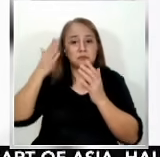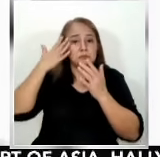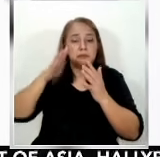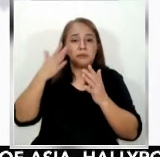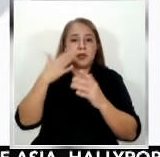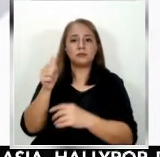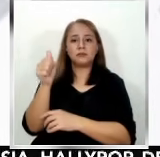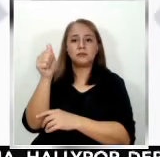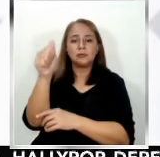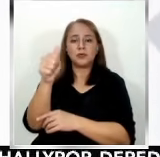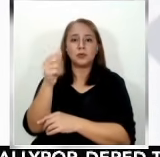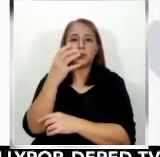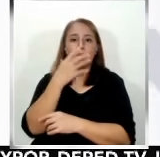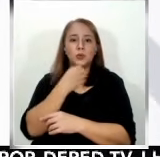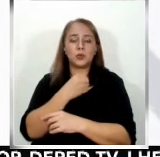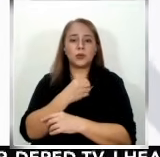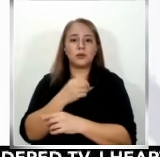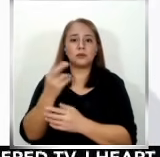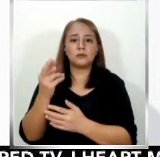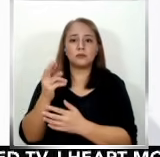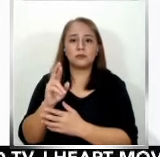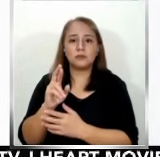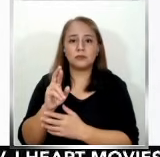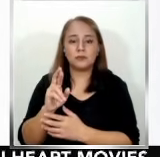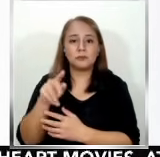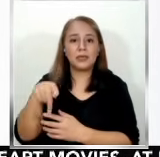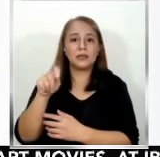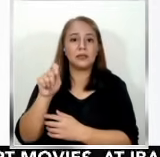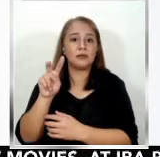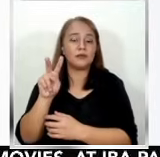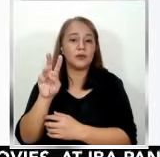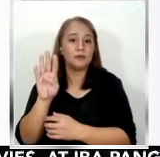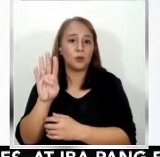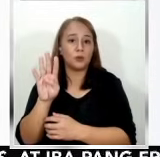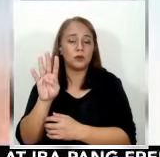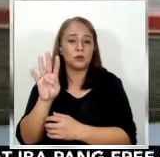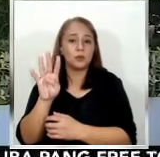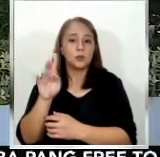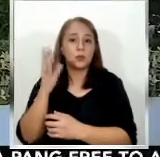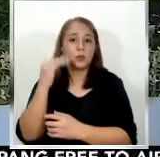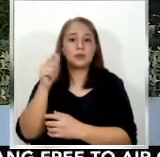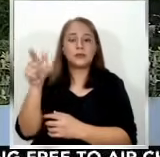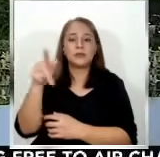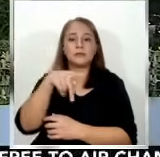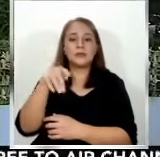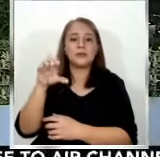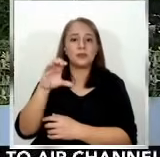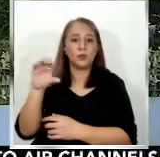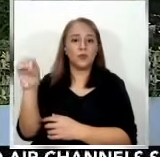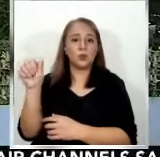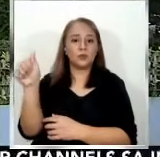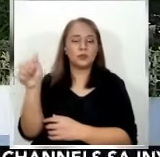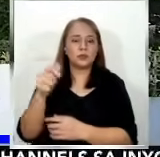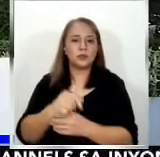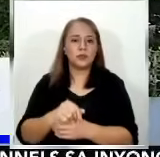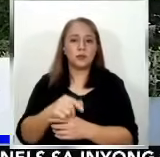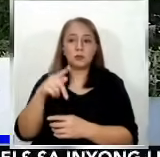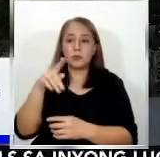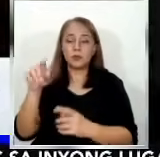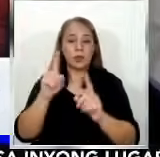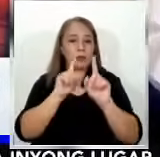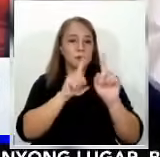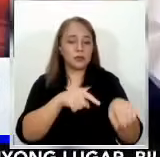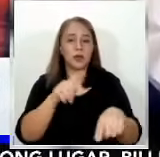sa RTVM at saka sa PTV4 dahil PCOO po sila. Wala pang tugon ng PCOO at ang RTVM